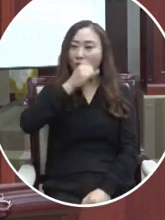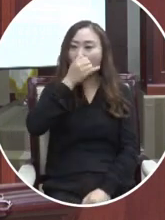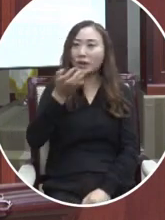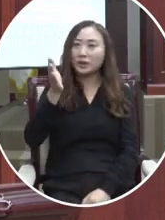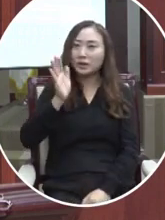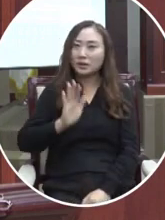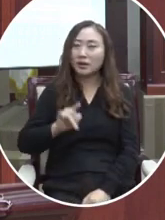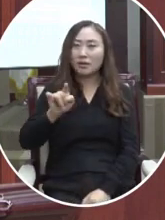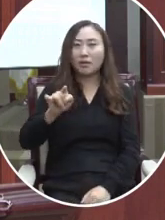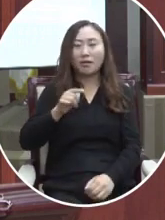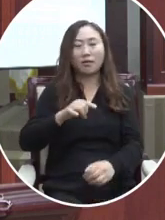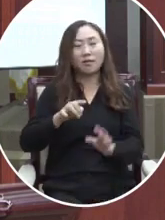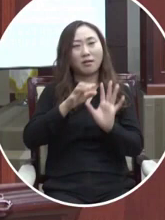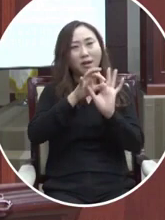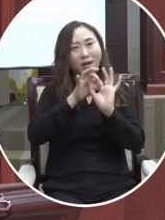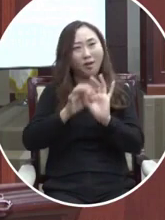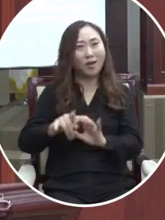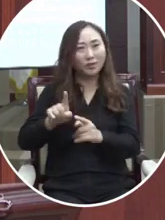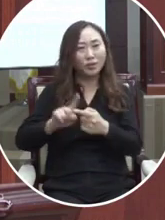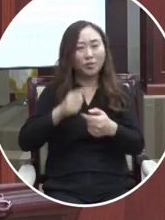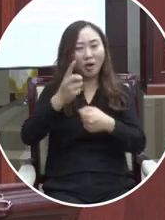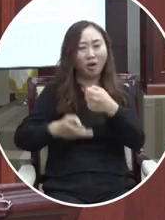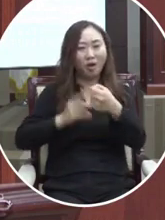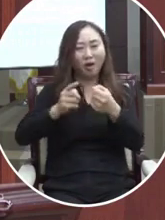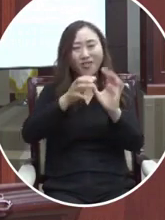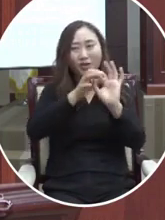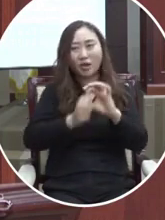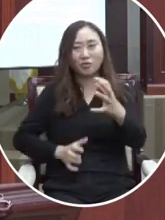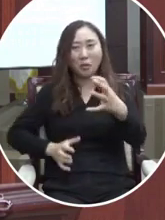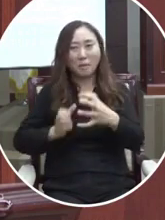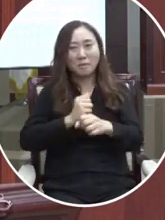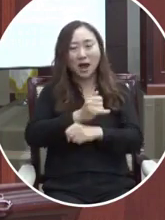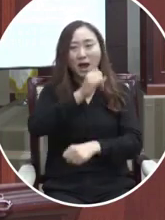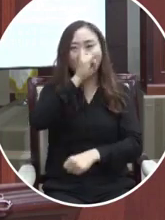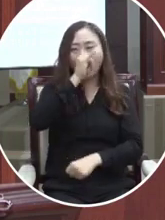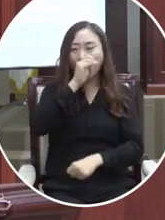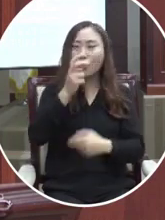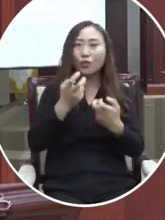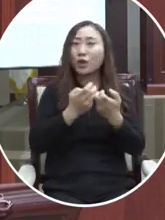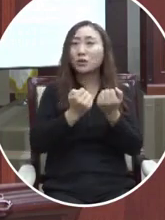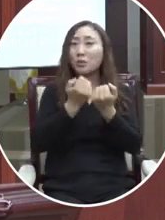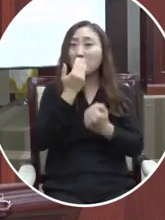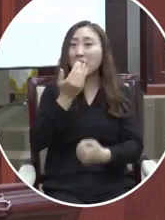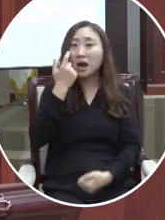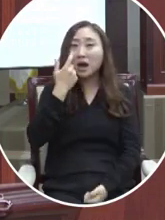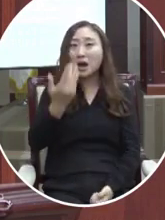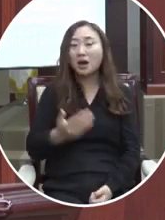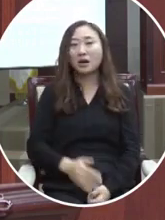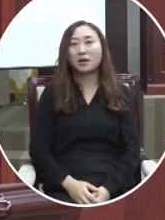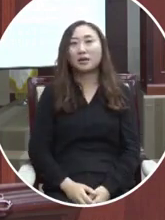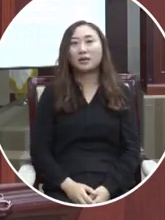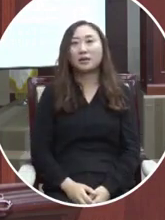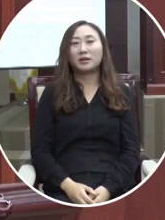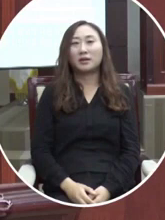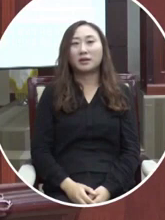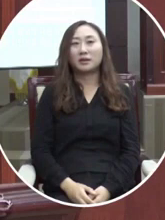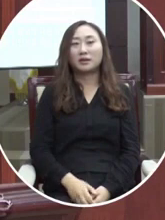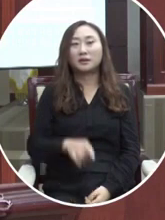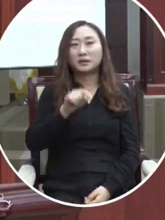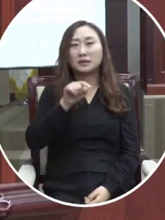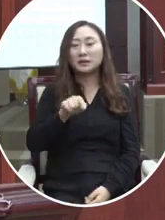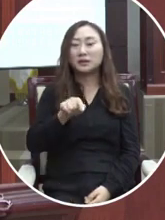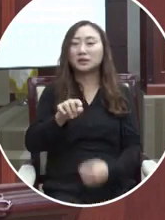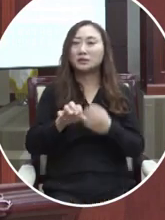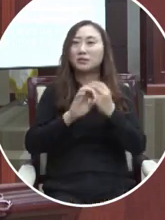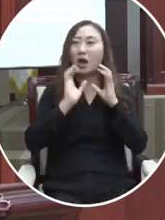피노파밀리아 대표와 수년간 협업한 것을 어떻게 설명할 것이니 궁금합니다. 피노파밀리아 대표가 운영하는